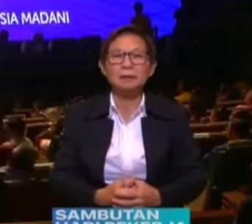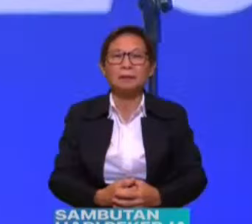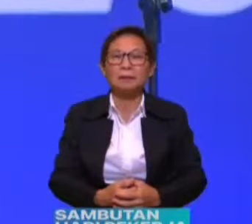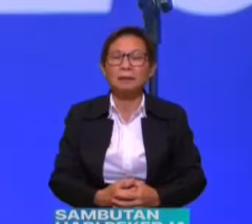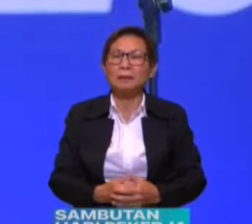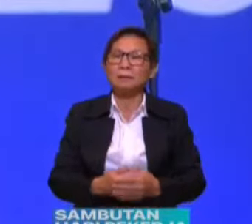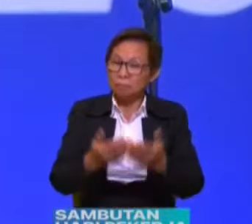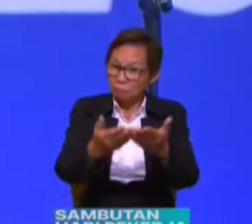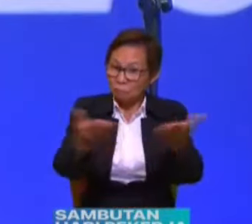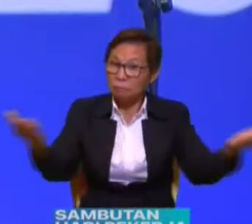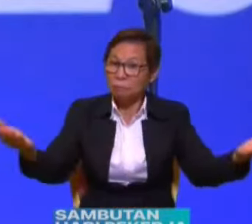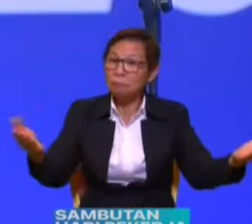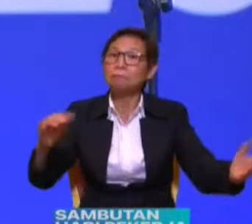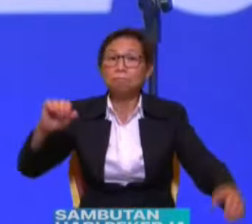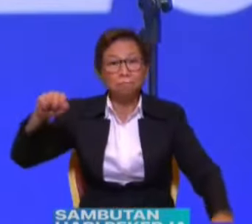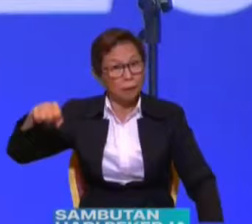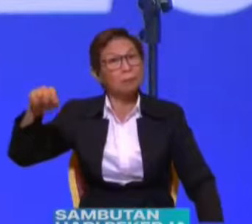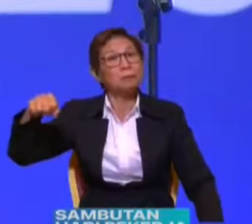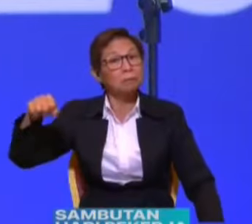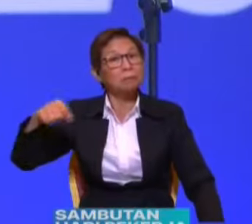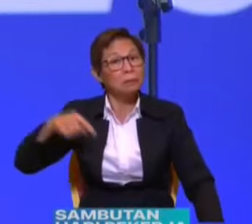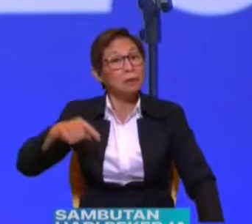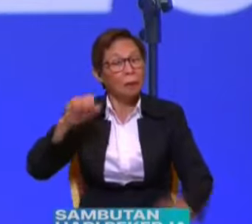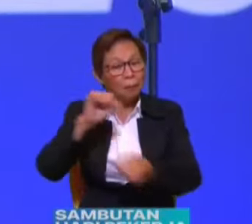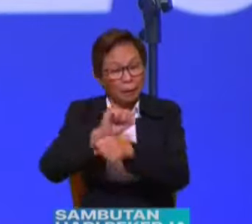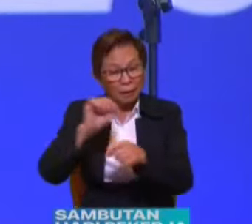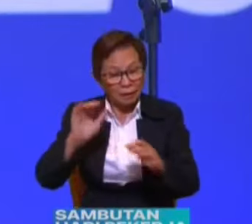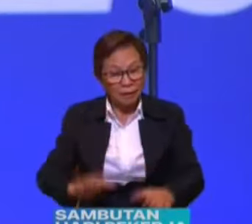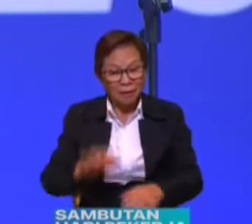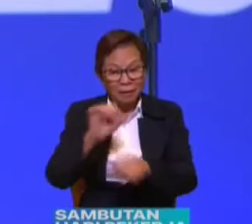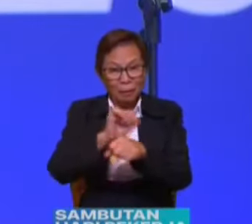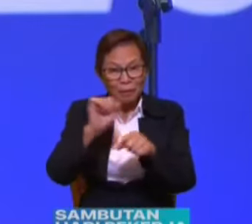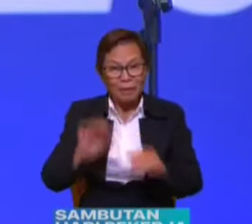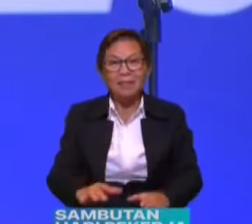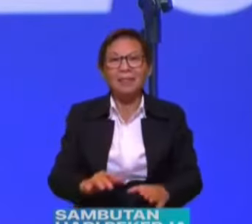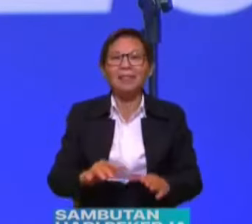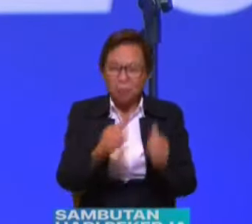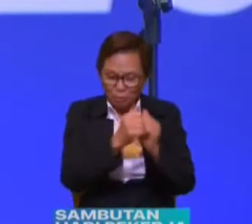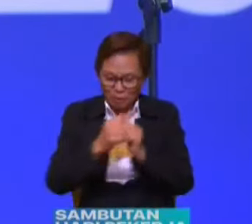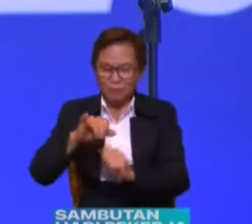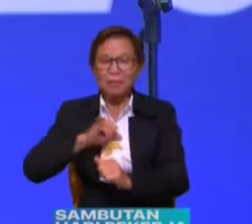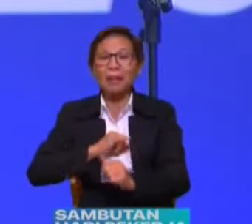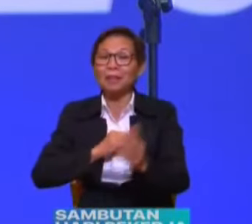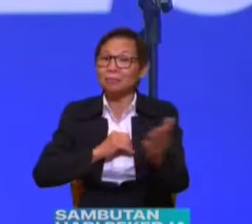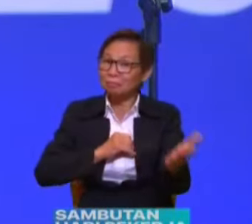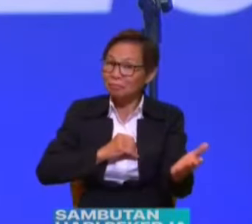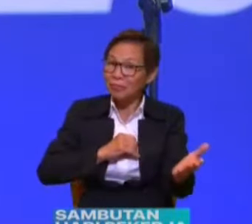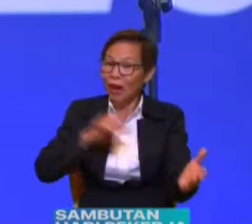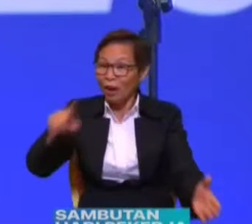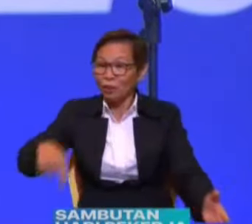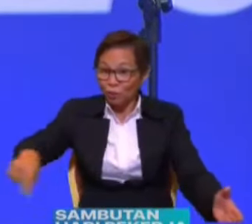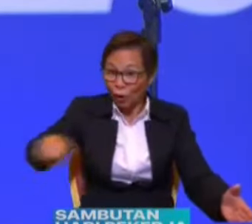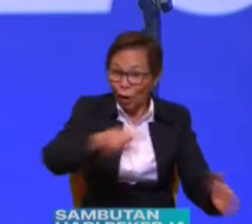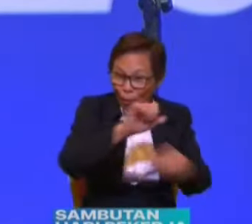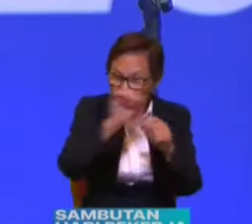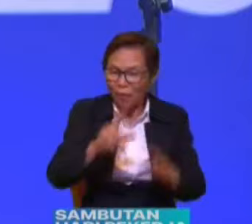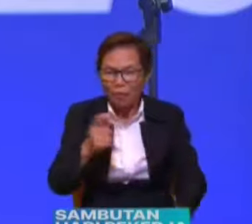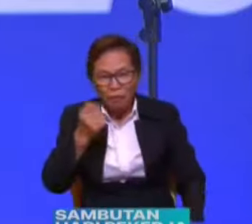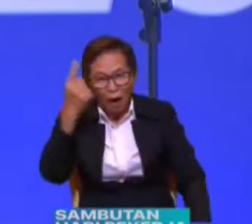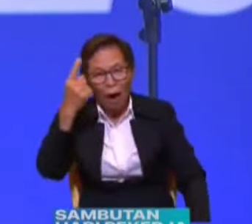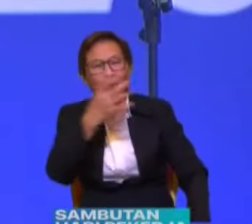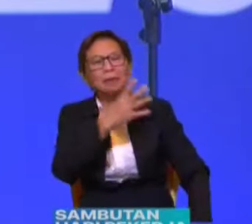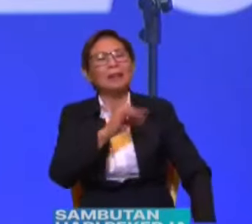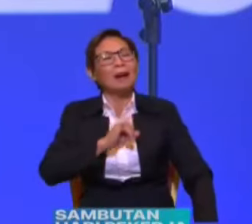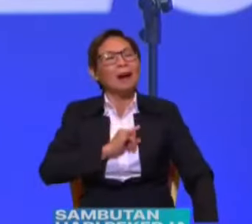Saudara, ya, ini pekerjaan ini gelanggang saya. Kerana saya lebih faham masalah dan derita